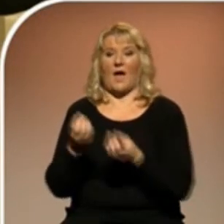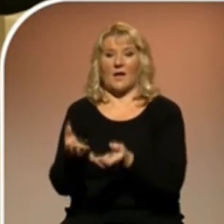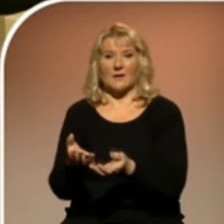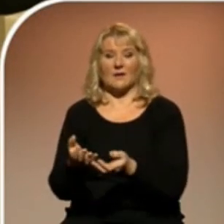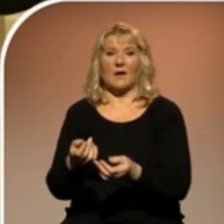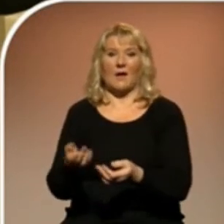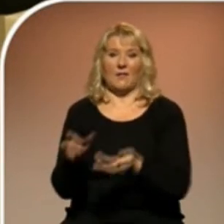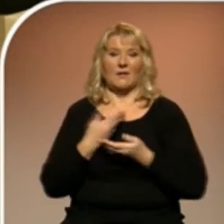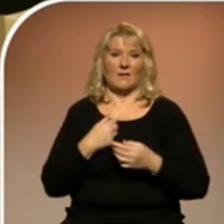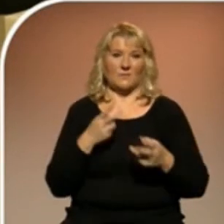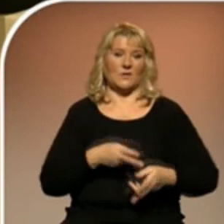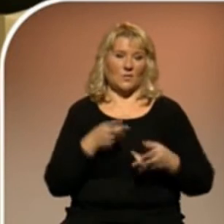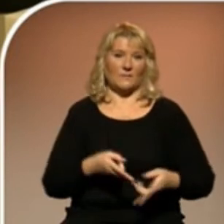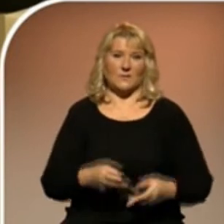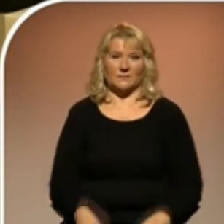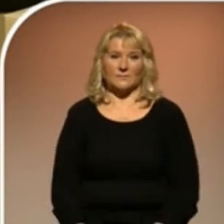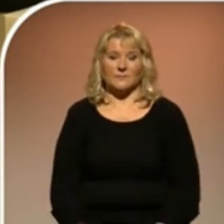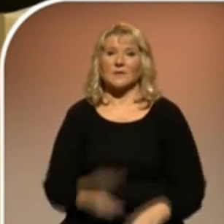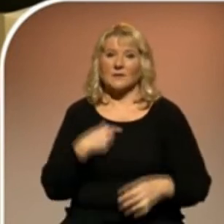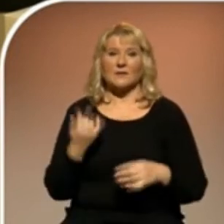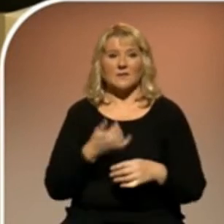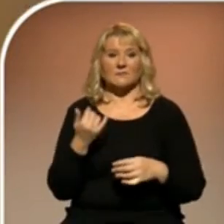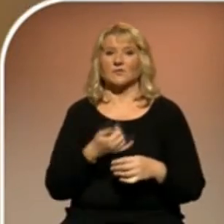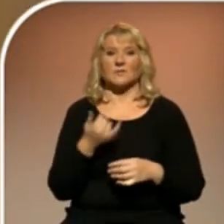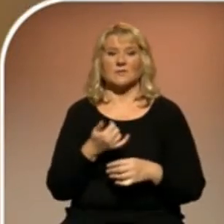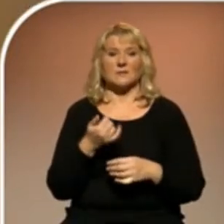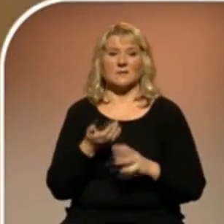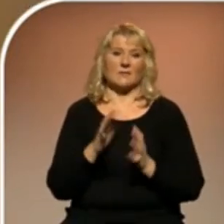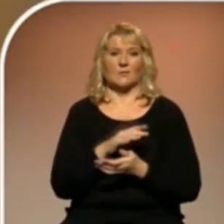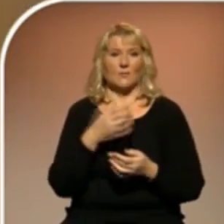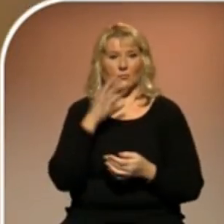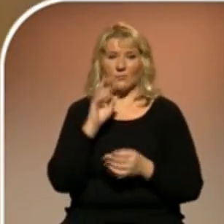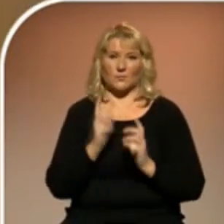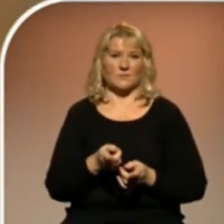to starala. Mě to bylo určitě moc rádi. Musela jsem vždycky nějakým fíglem na ně.